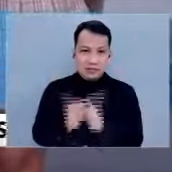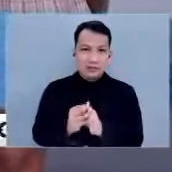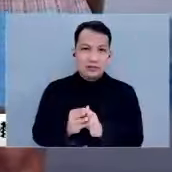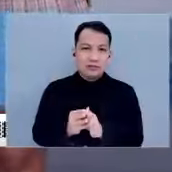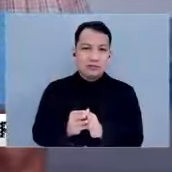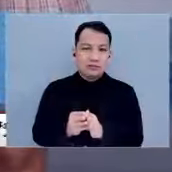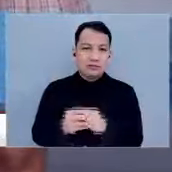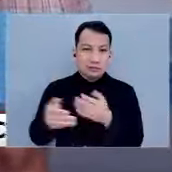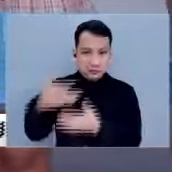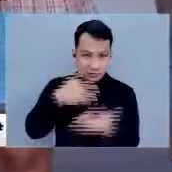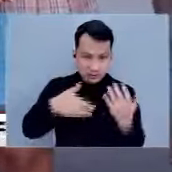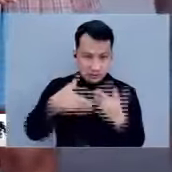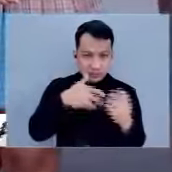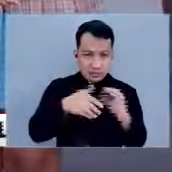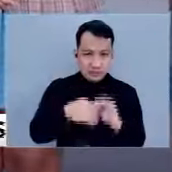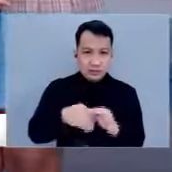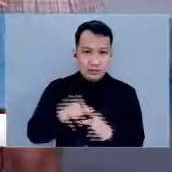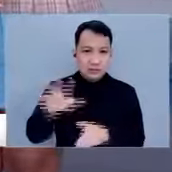nag-i-interview